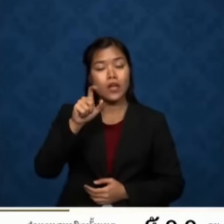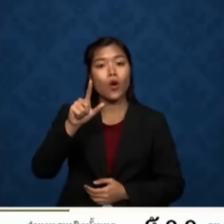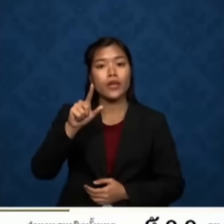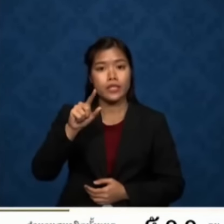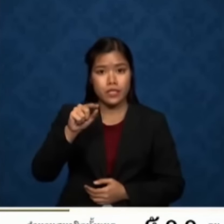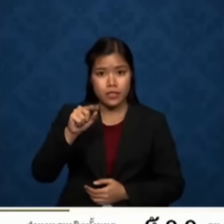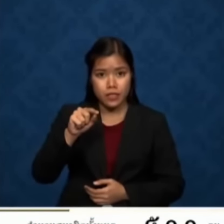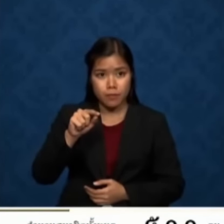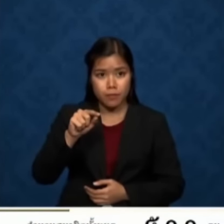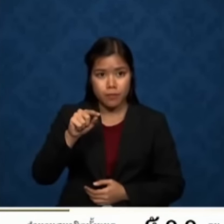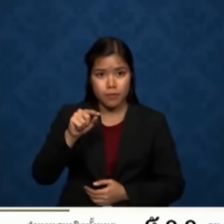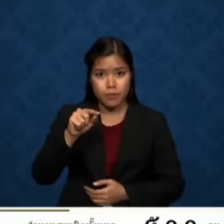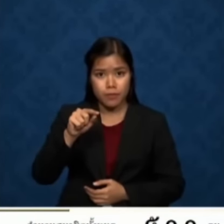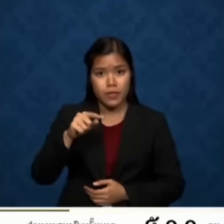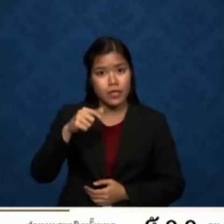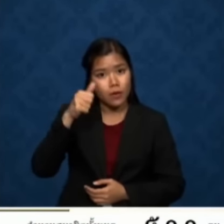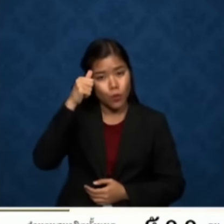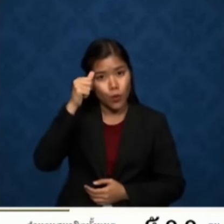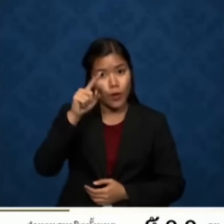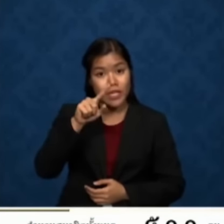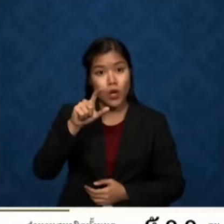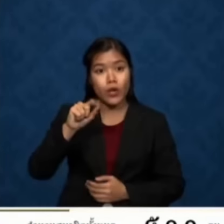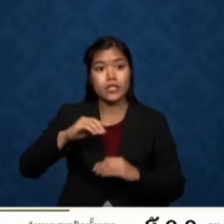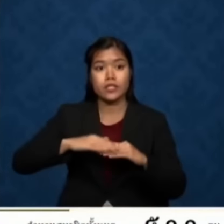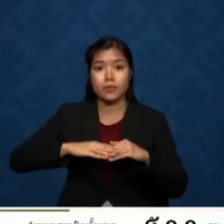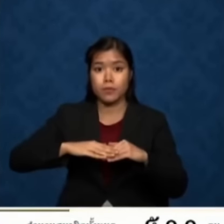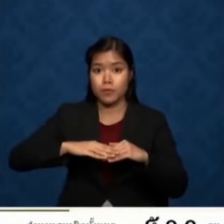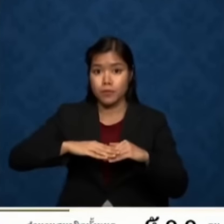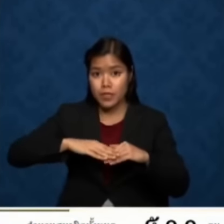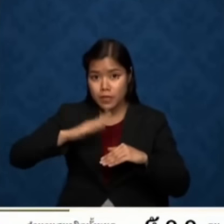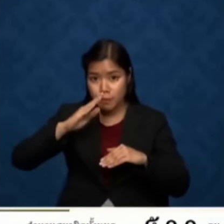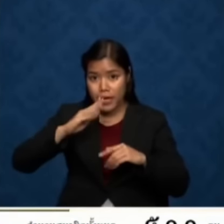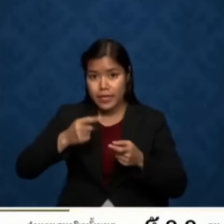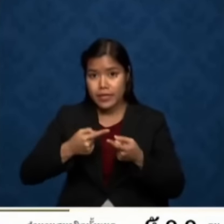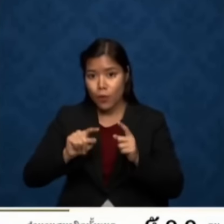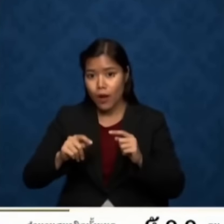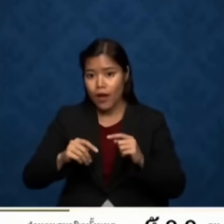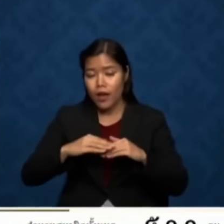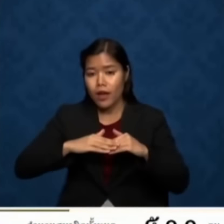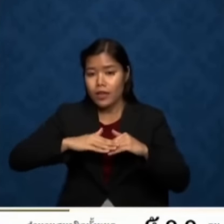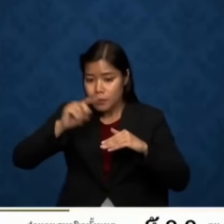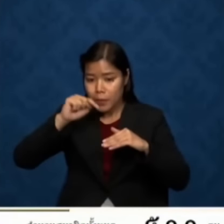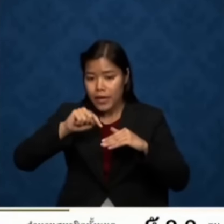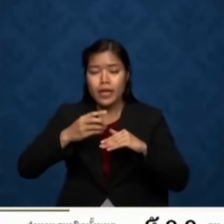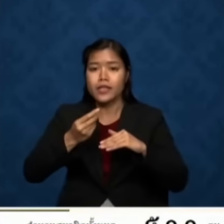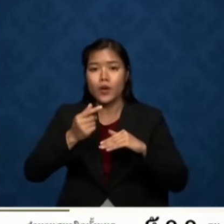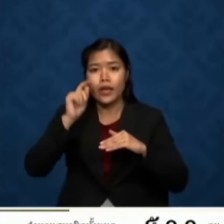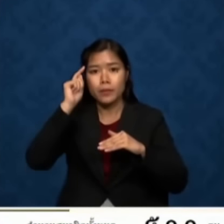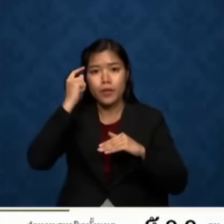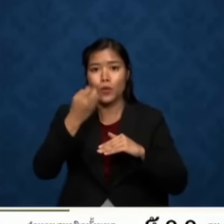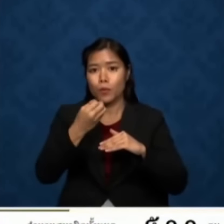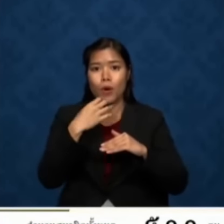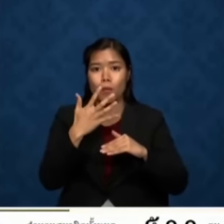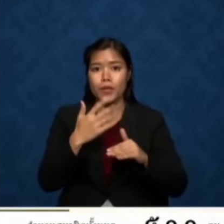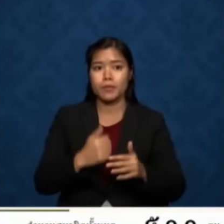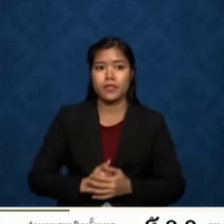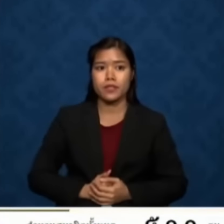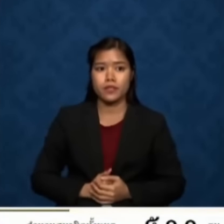ฎหมายคำว่าเกินกว่า120วันแต่ไม่ได้บอกเกินกี่วันอั ันนี้ก็ทราบว่ามีการ